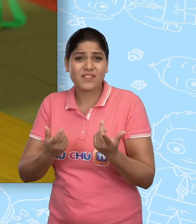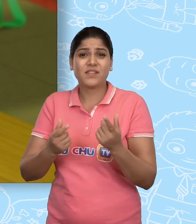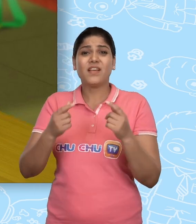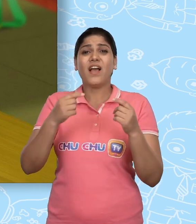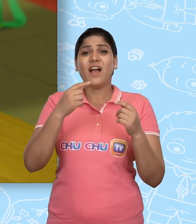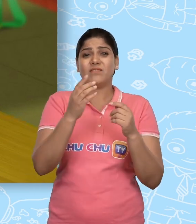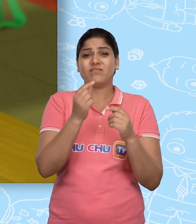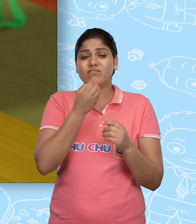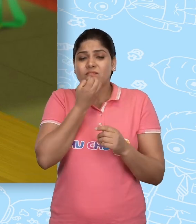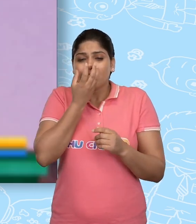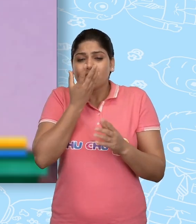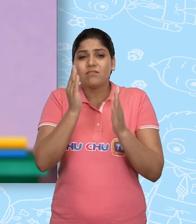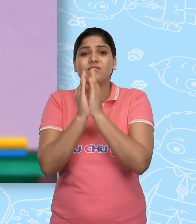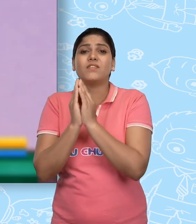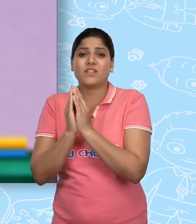मेरा मतलब है ब्लड।